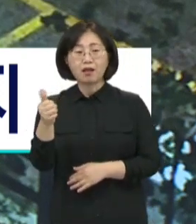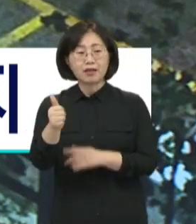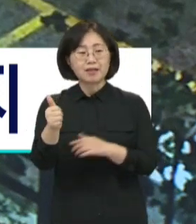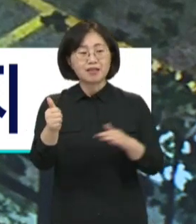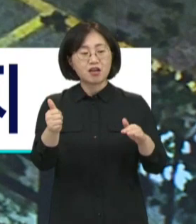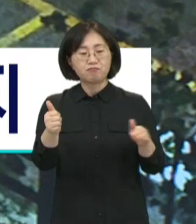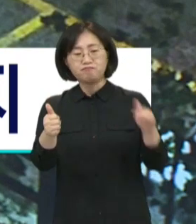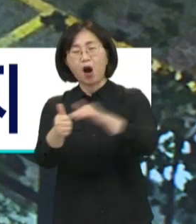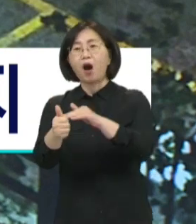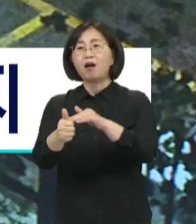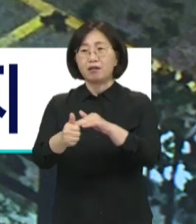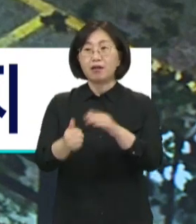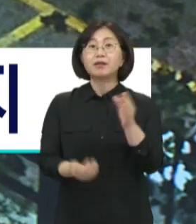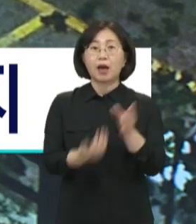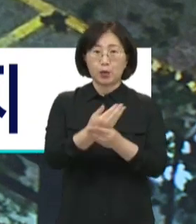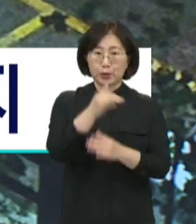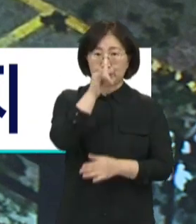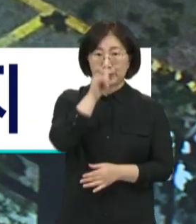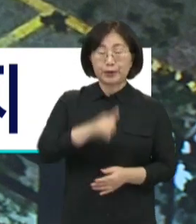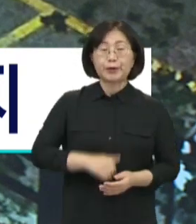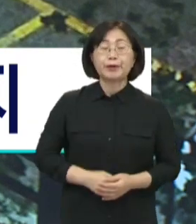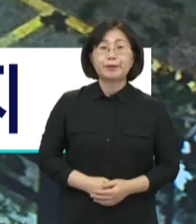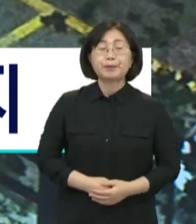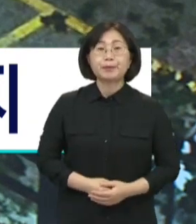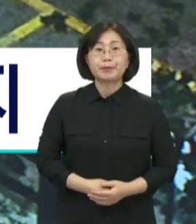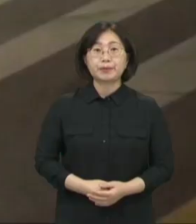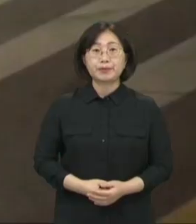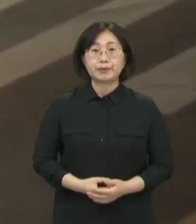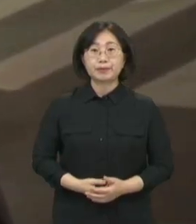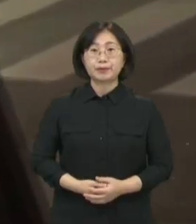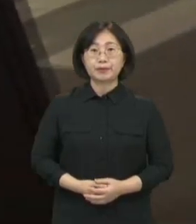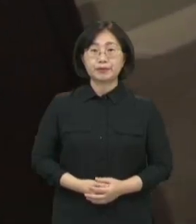사고까지 발생했습니다. 전유진 기자의 보도입니다.